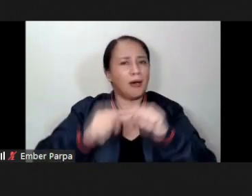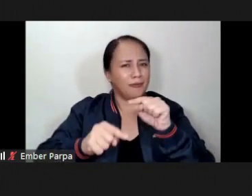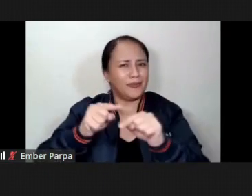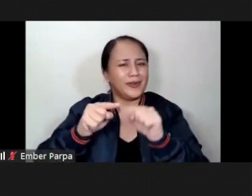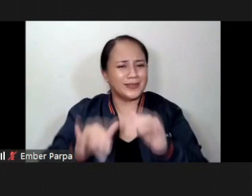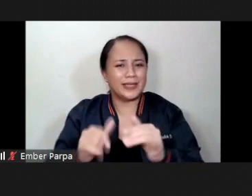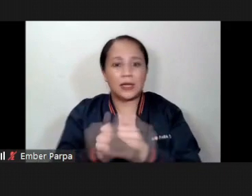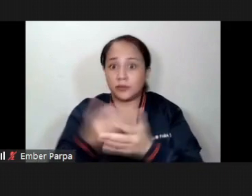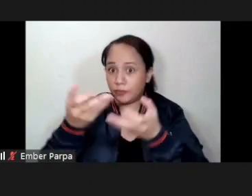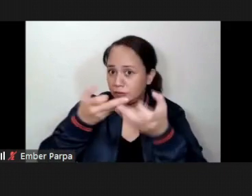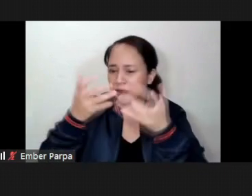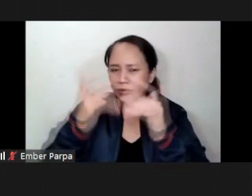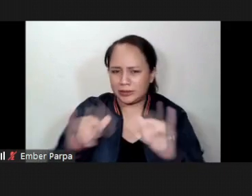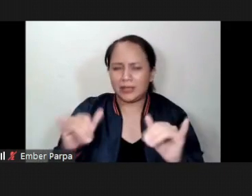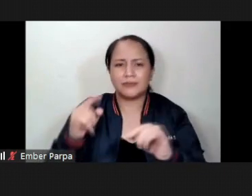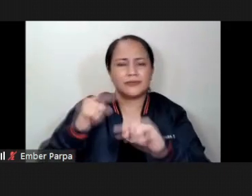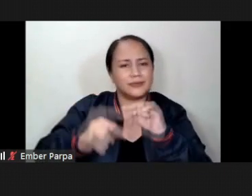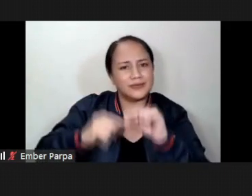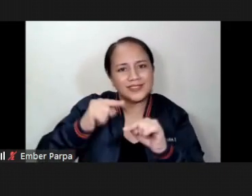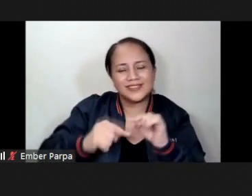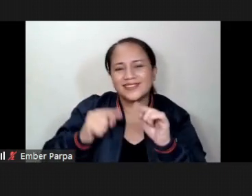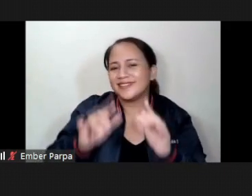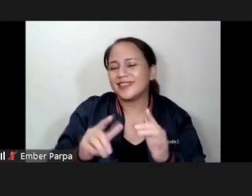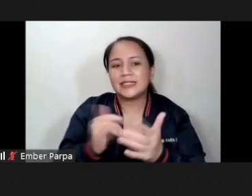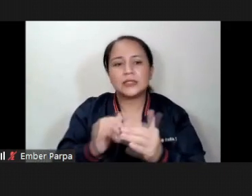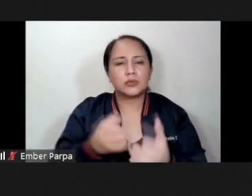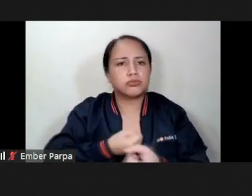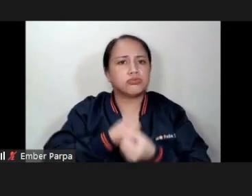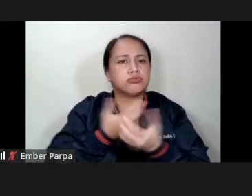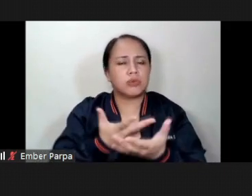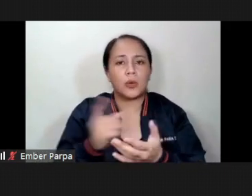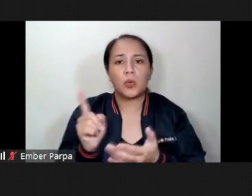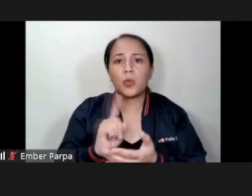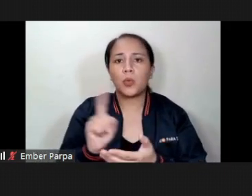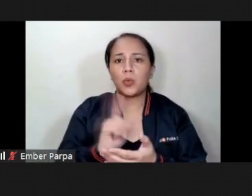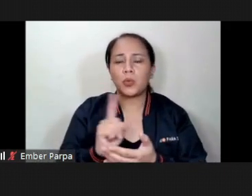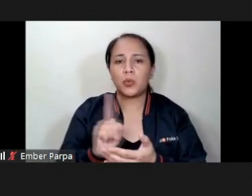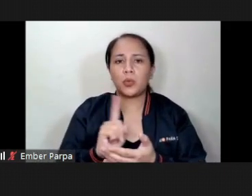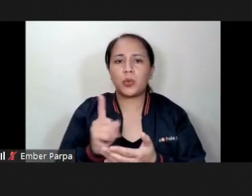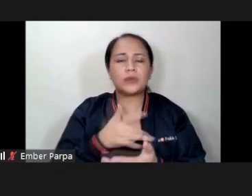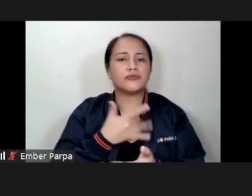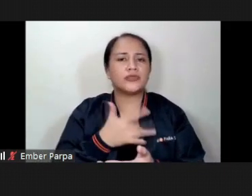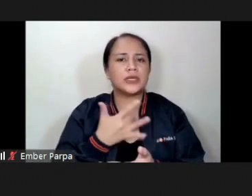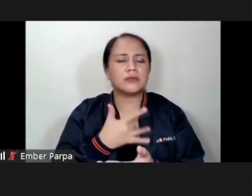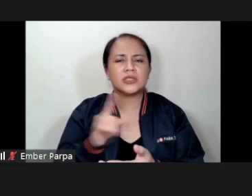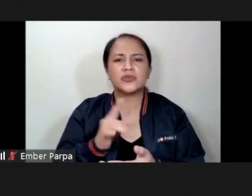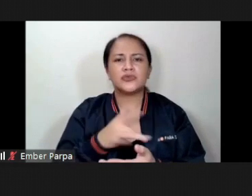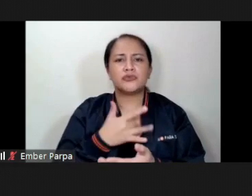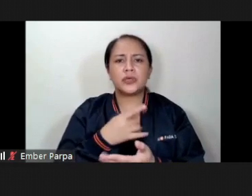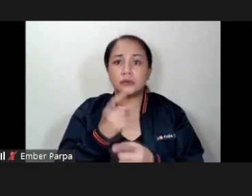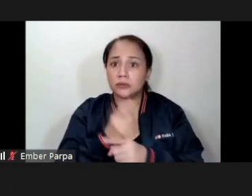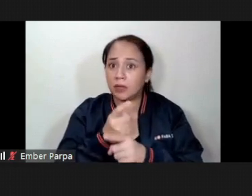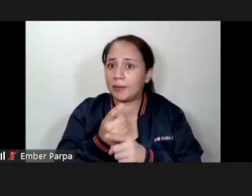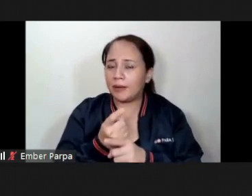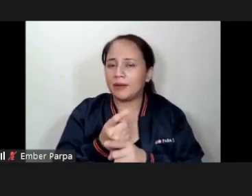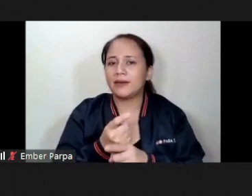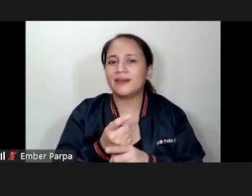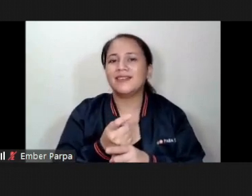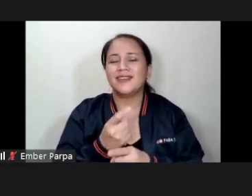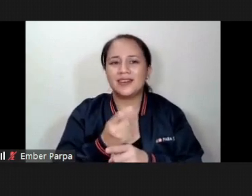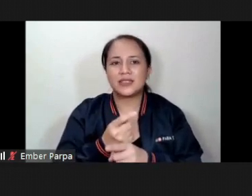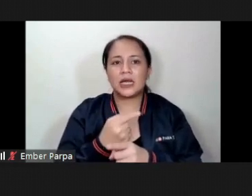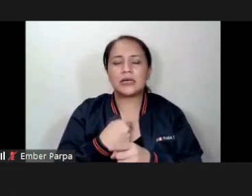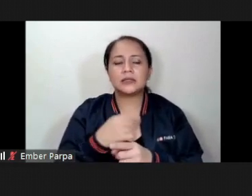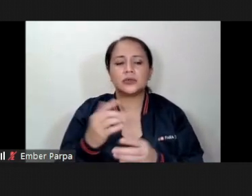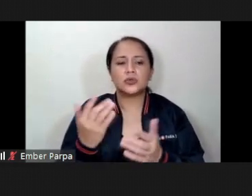ang mga facilitators friendly sila, and you can voice out kung saan kanang feeling nimo kanang sakto. Bago to siya